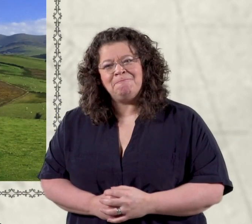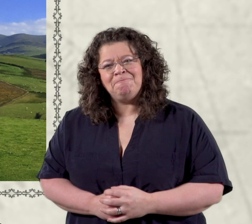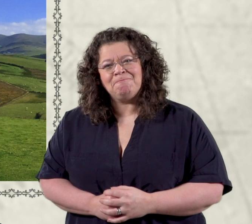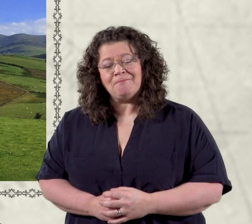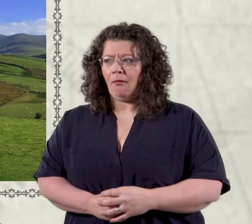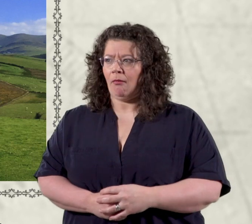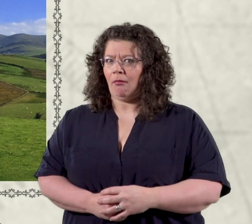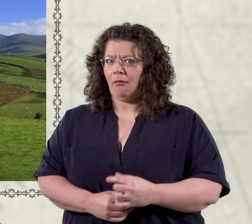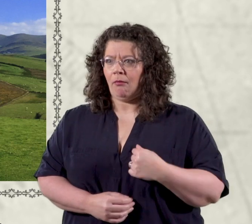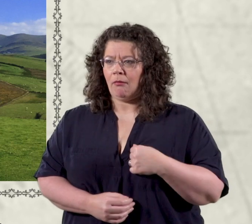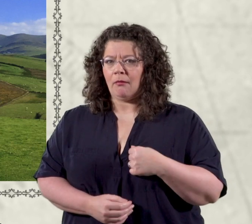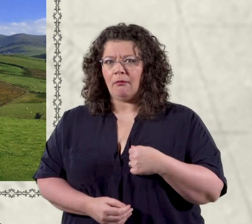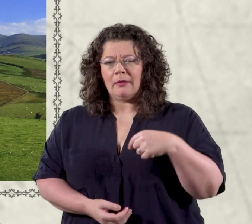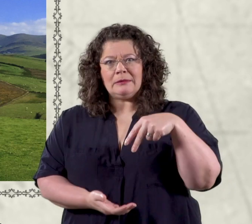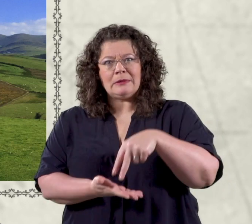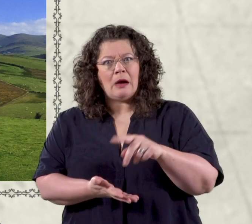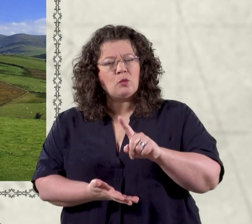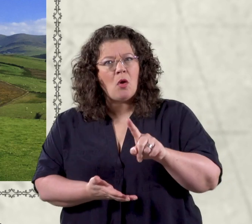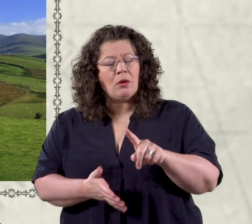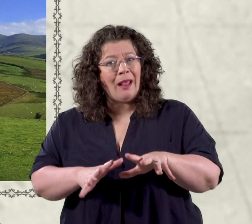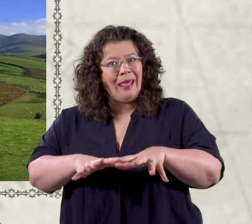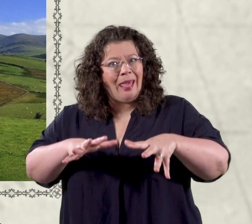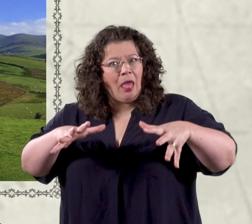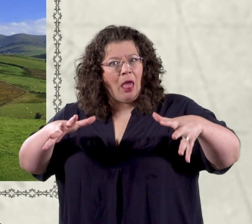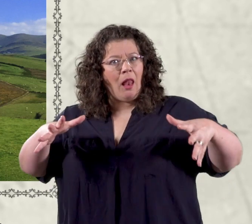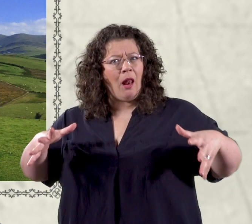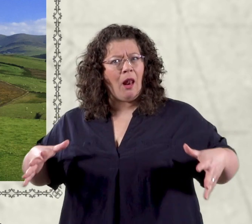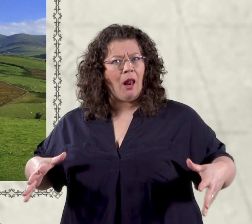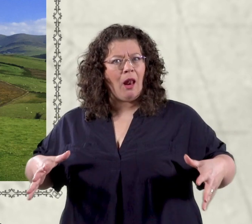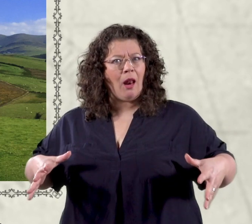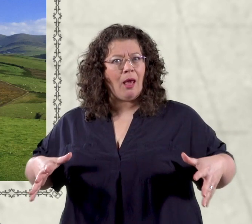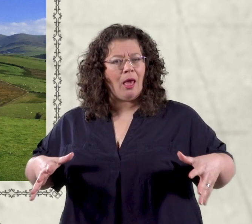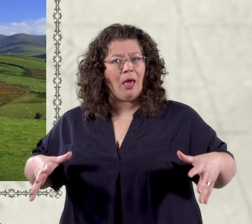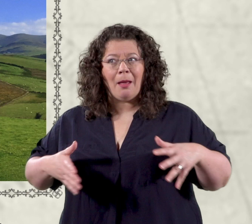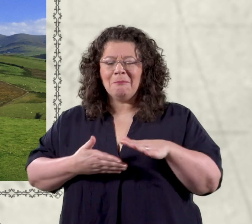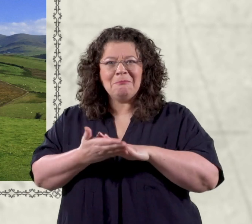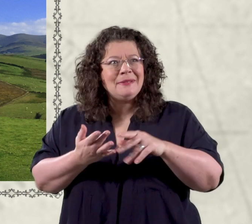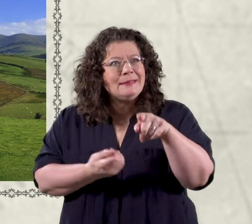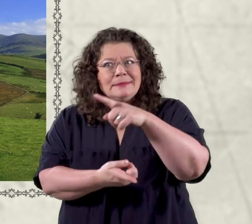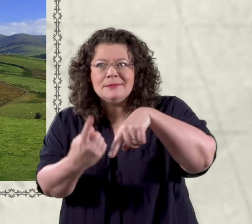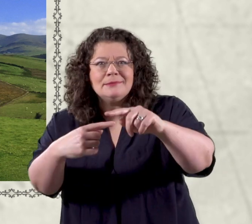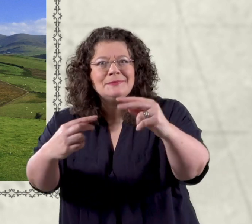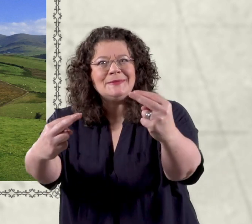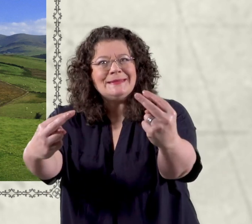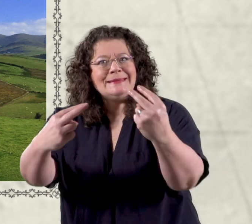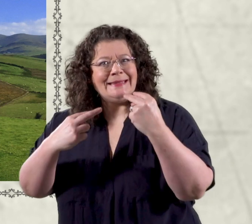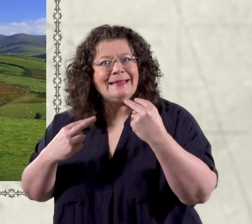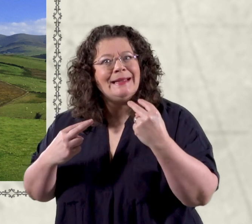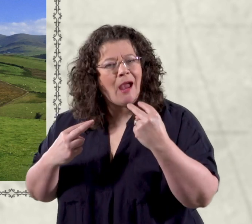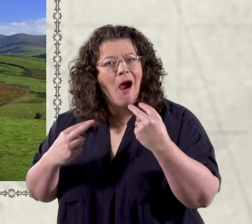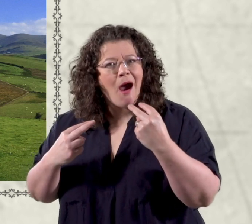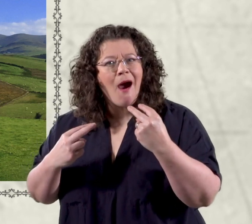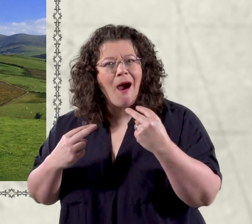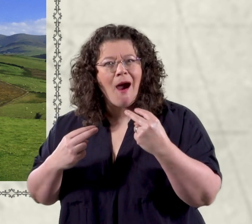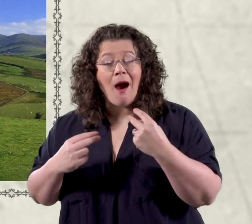ond rhaid i fi sibrwd, ac roedd pawb yn fy nghlywed i, a phawb yn fy ngweld. Ac